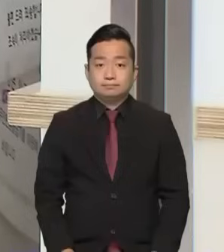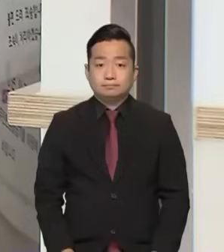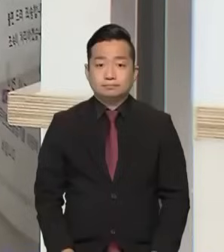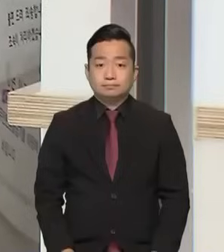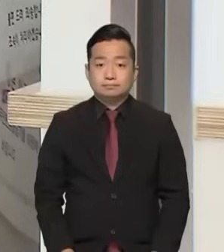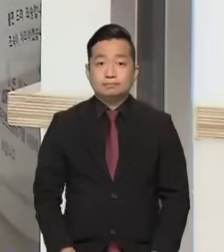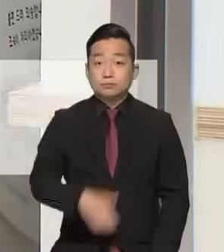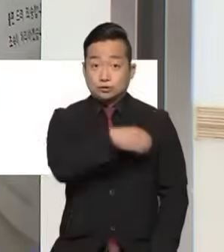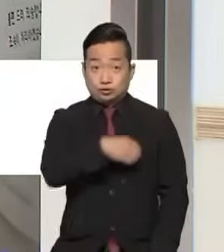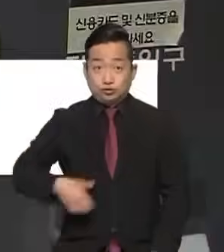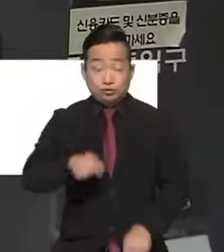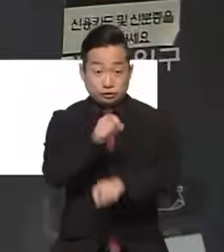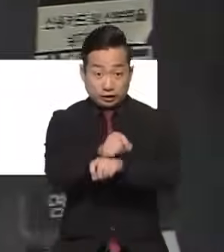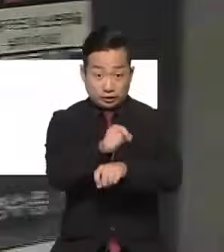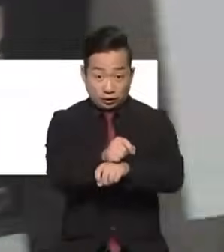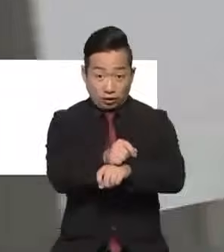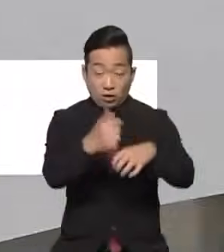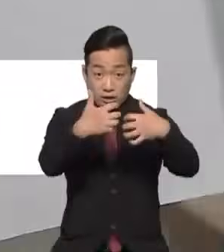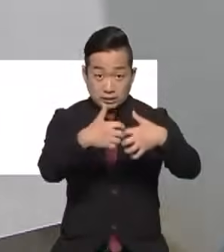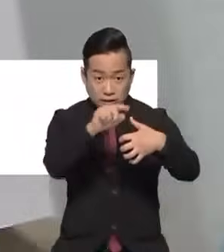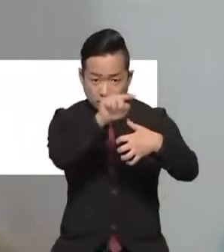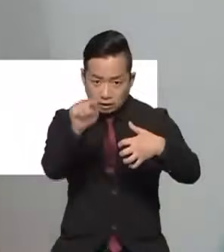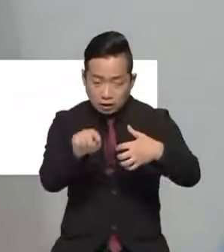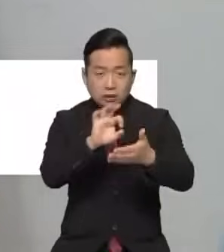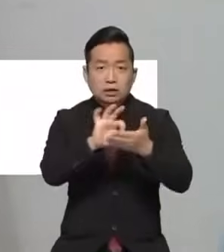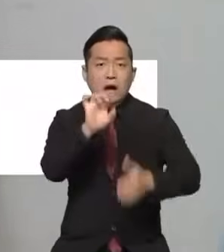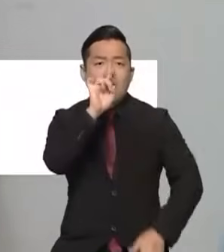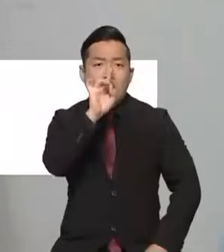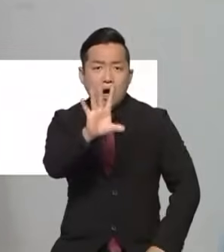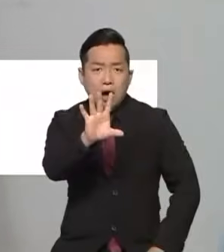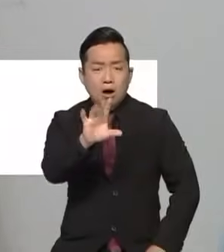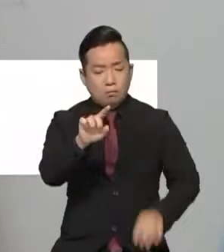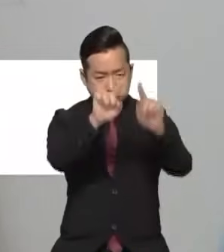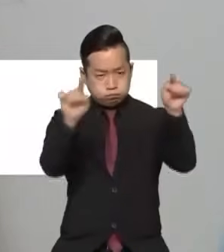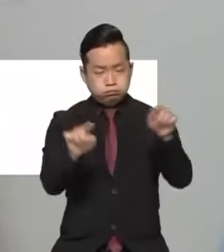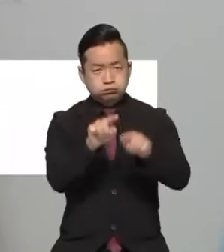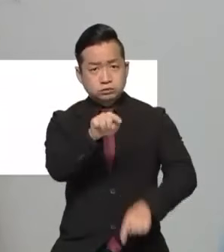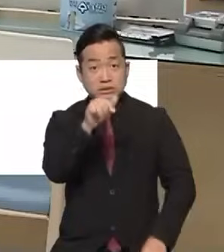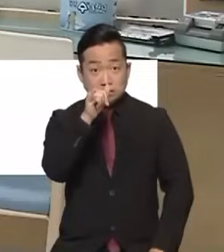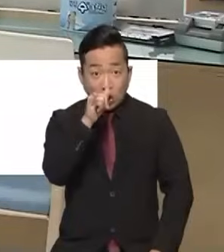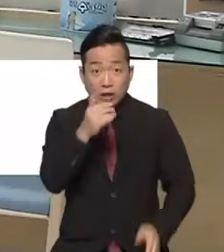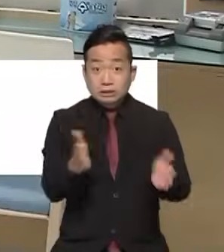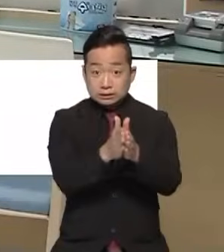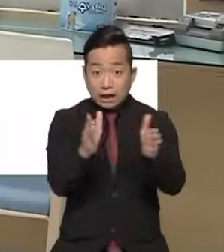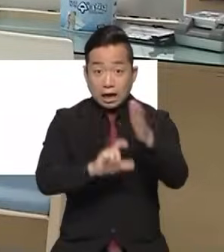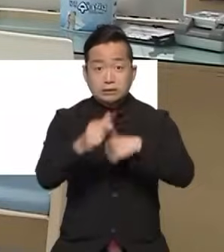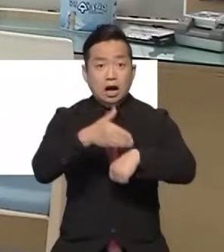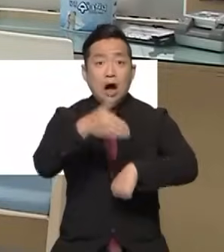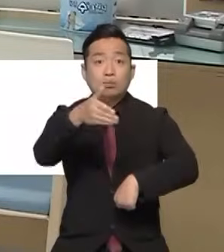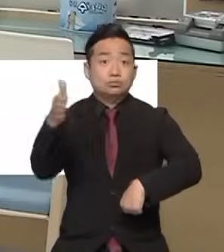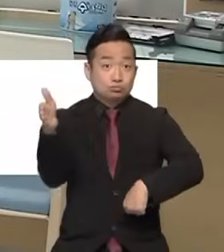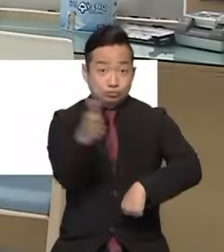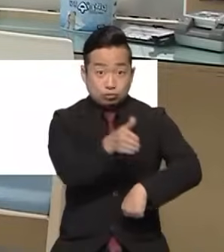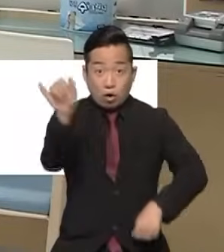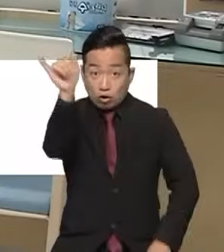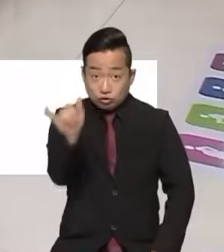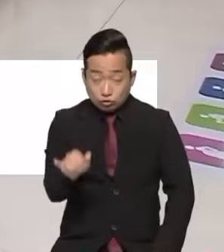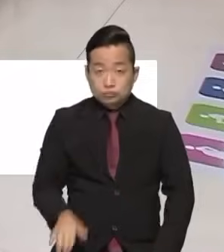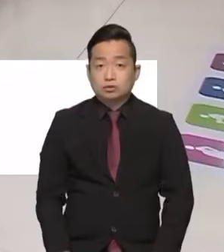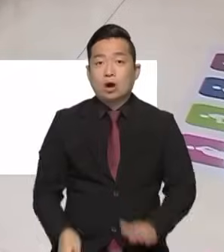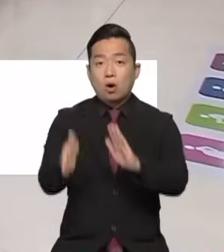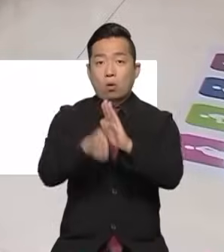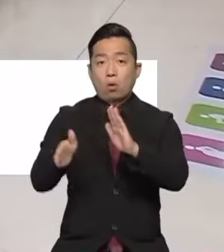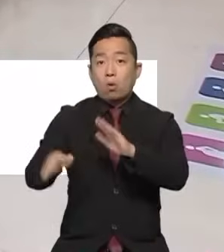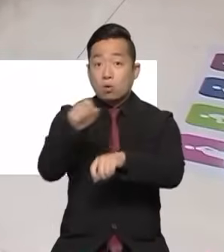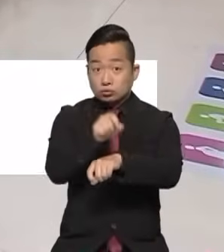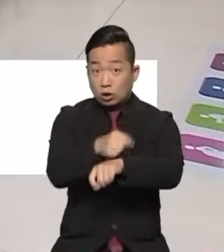주민센터 민원 서류 발급기에 사용할 수 없다는 안내문이 붙었습니다. 업무가 시작된 오전 9시부터 전국의 지자체